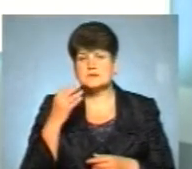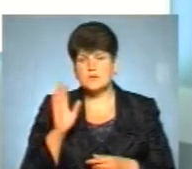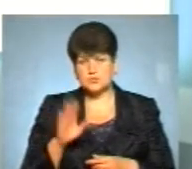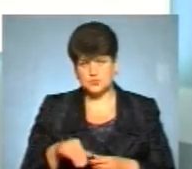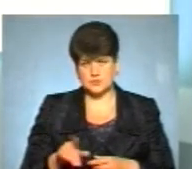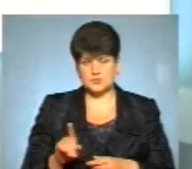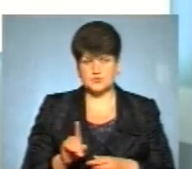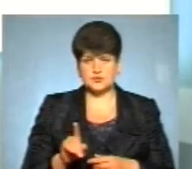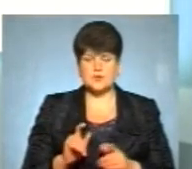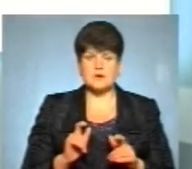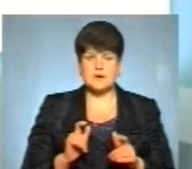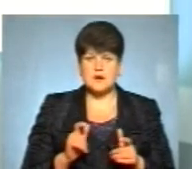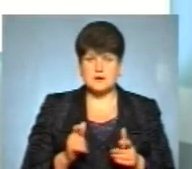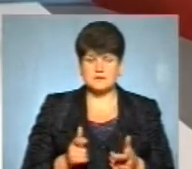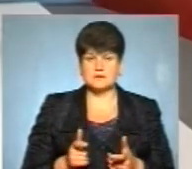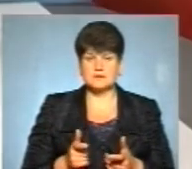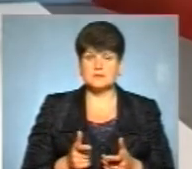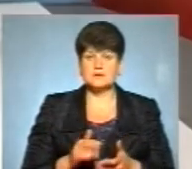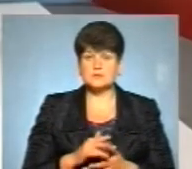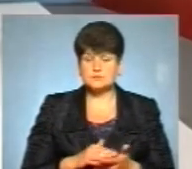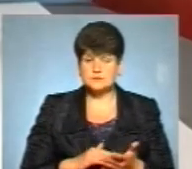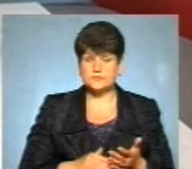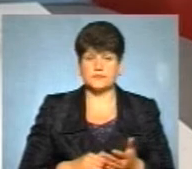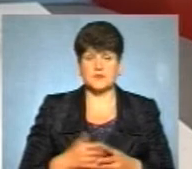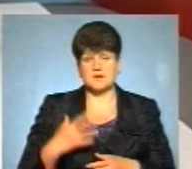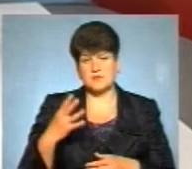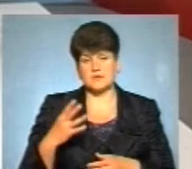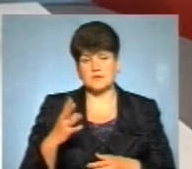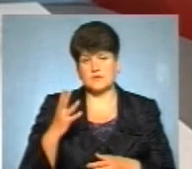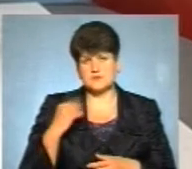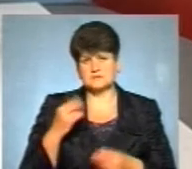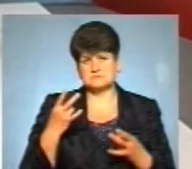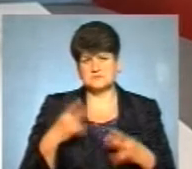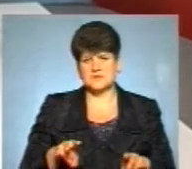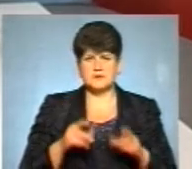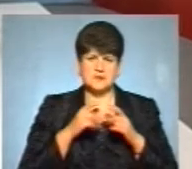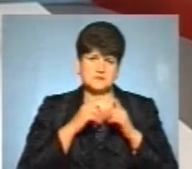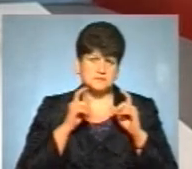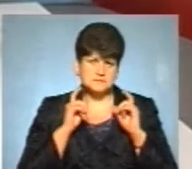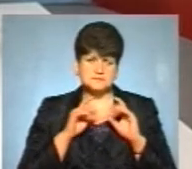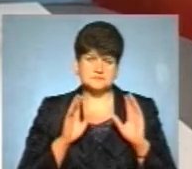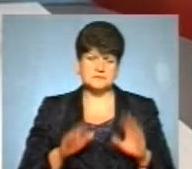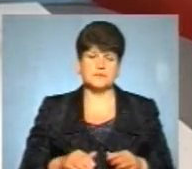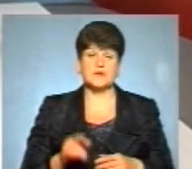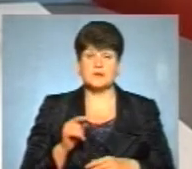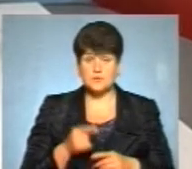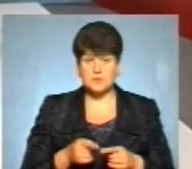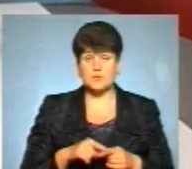карантин не відмінений і вважали за недоцільне носити маски, так? Тому, власне,